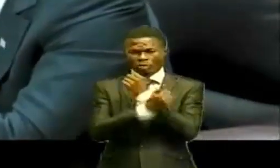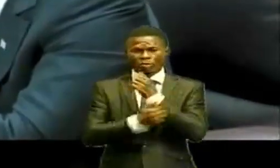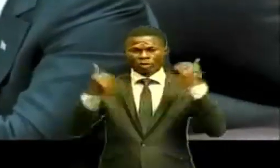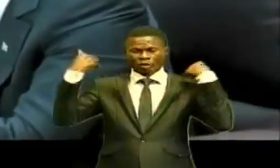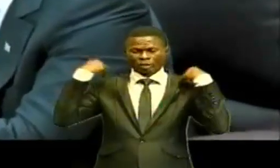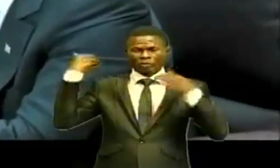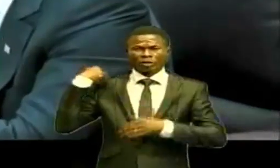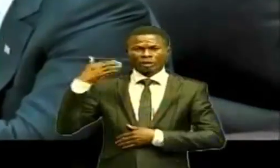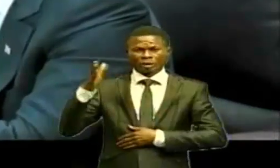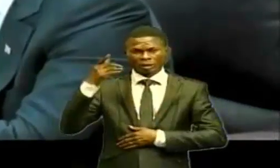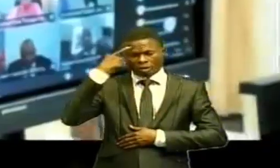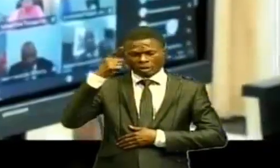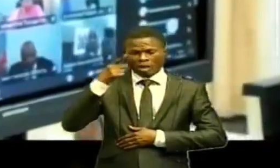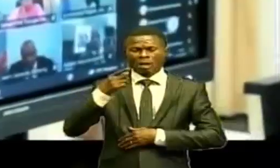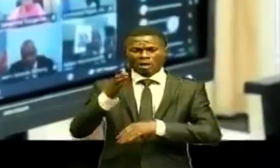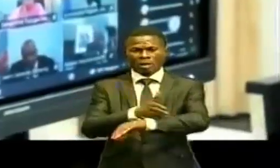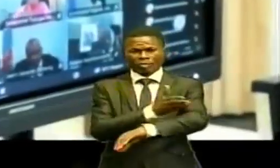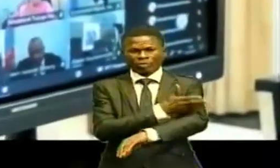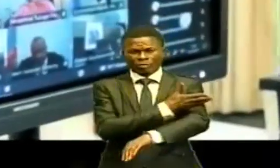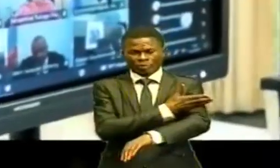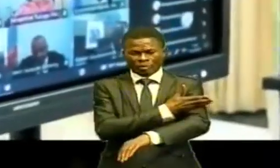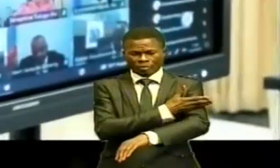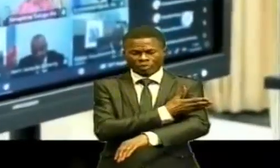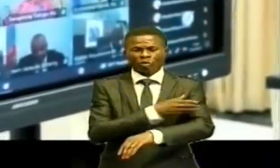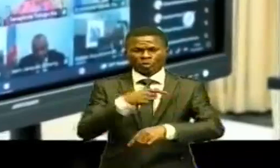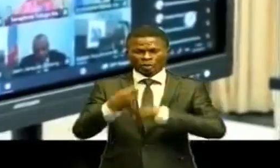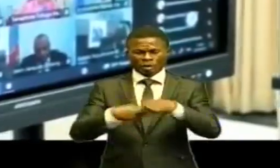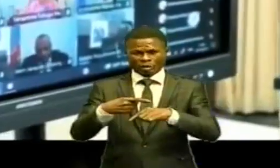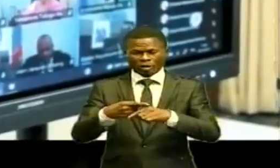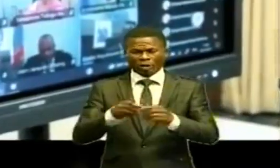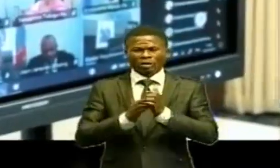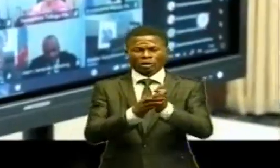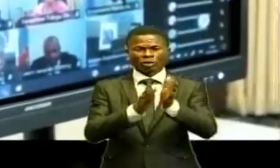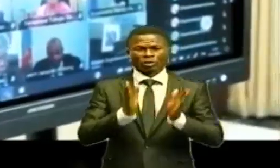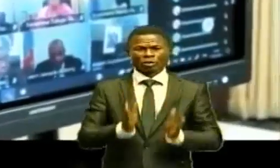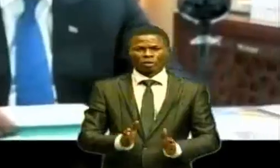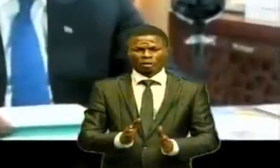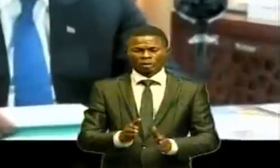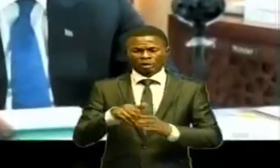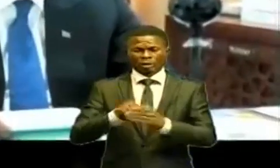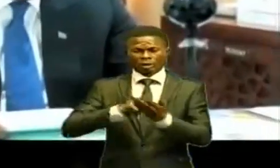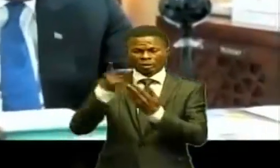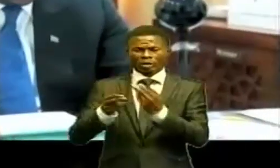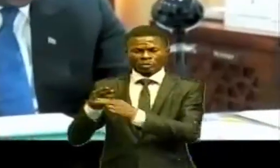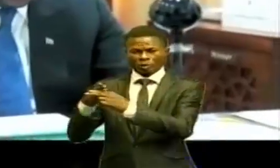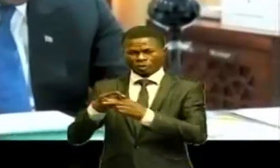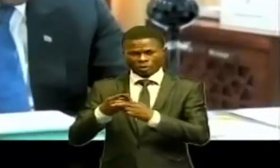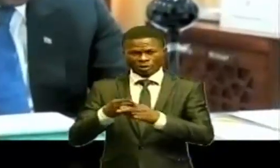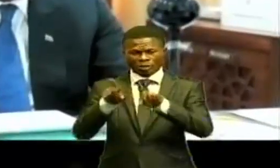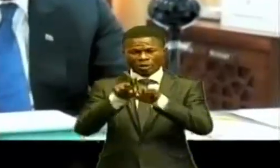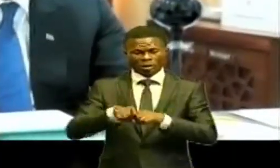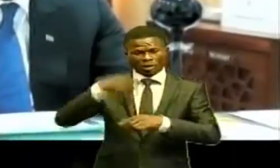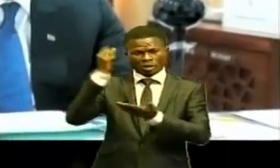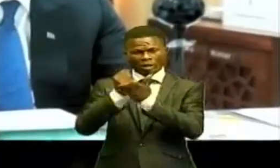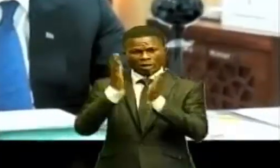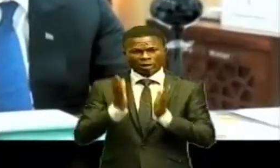l'État, pour les avancées accomplies à mi-parcours sous son leadership, tant sur les plans sécuritaires,